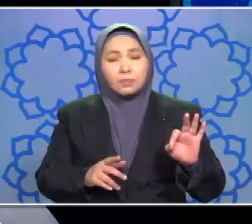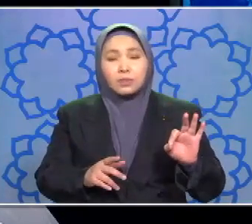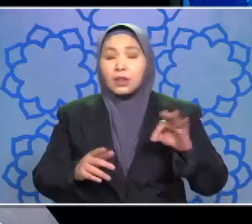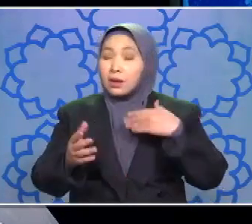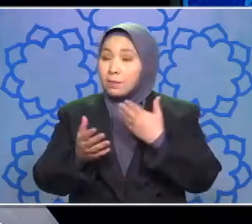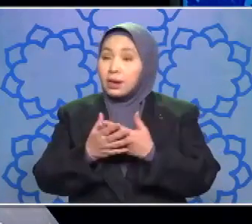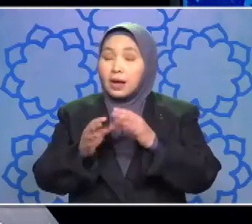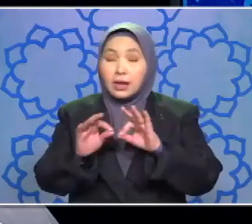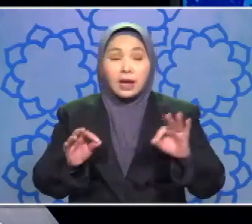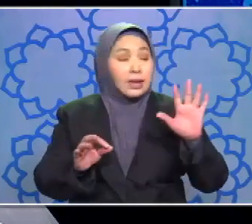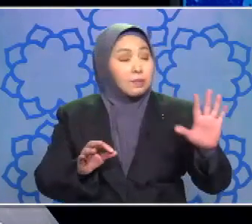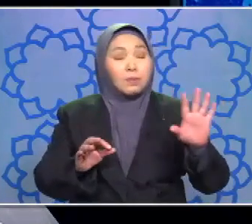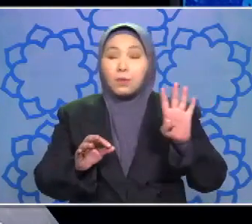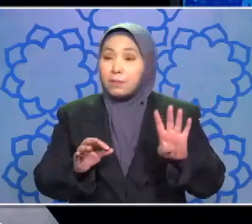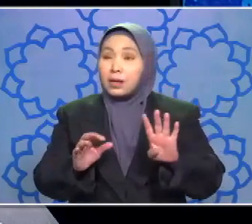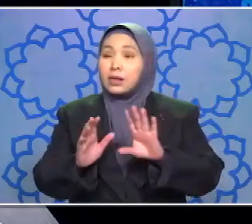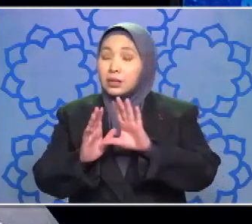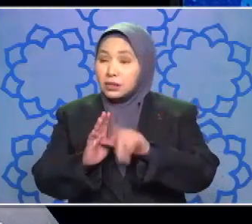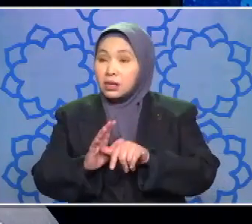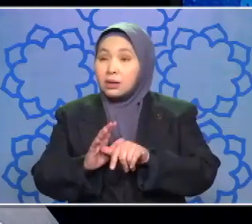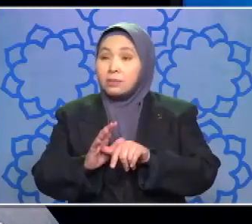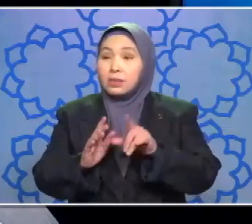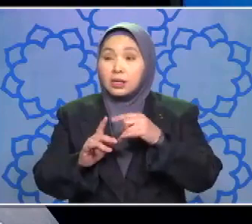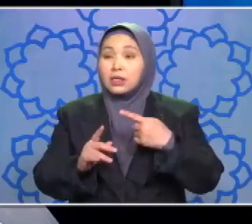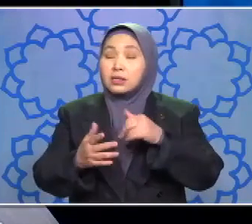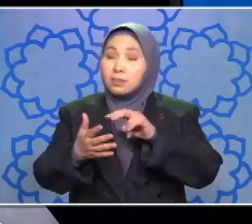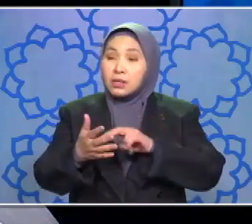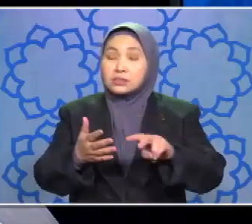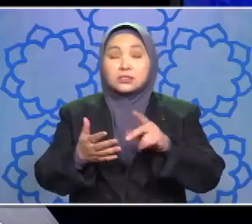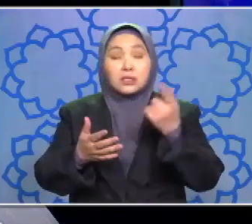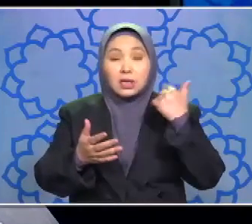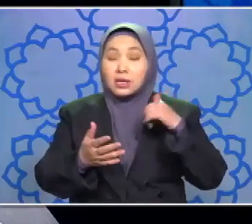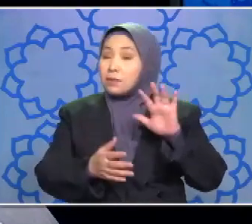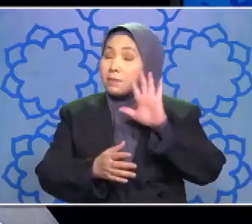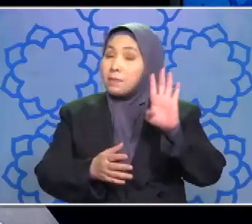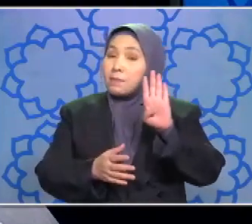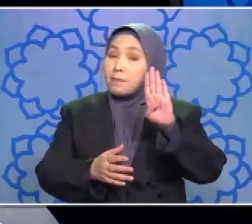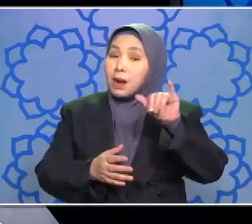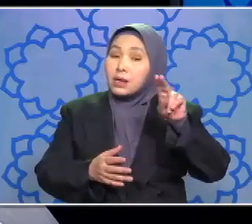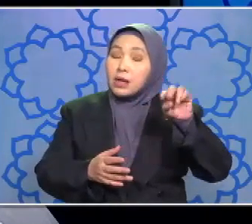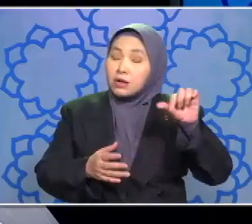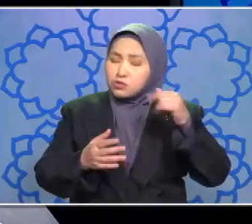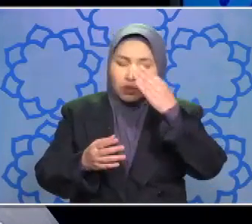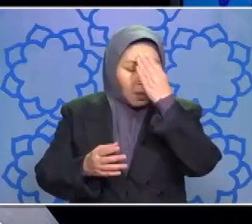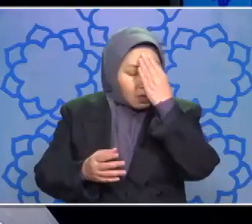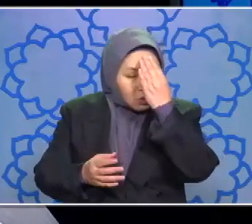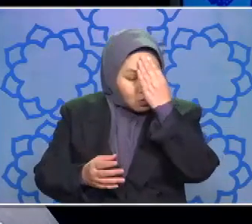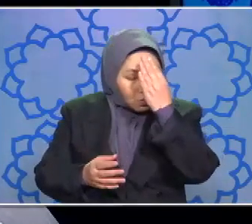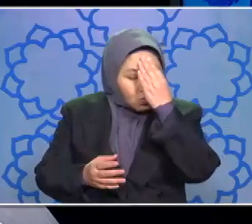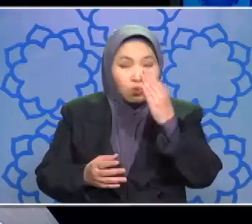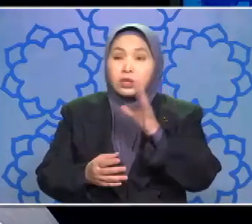ayat 54 sebentar nanti. Cuma bila kita baca tadi, bayang-bayang sudah pun bersujud.